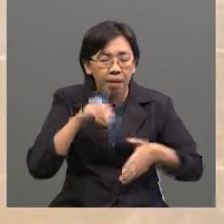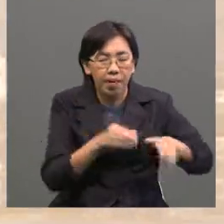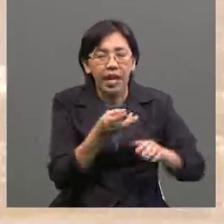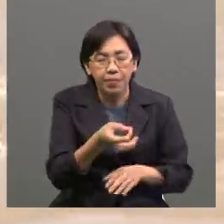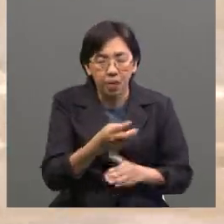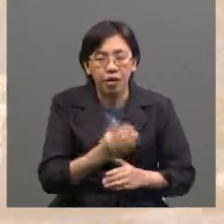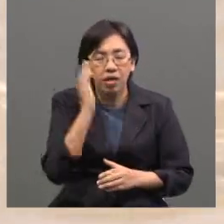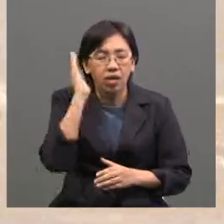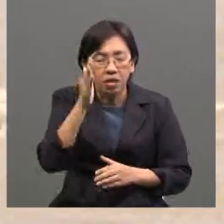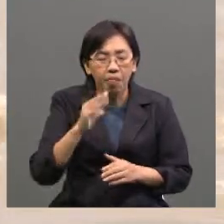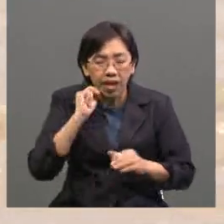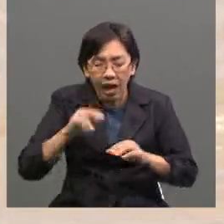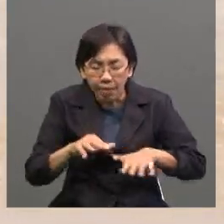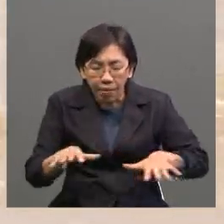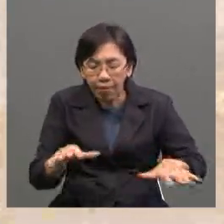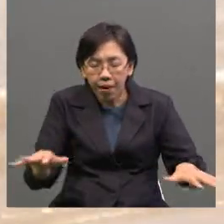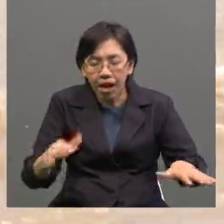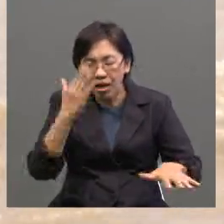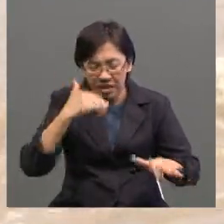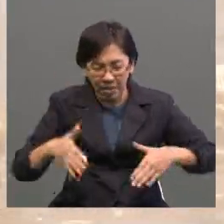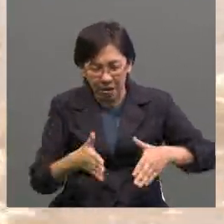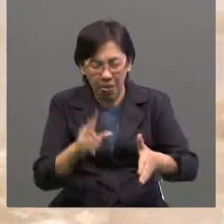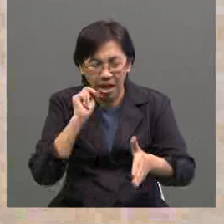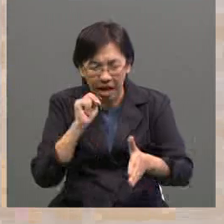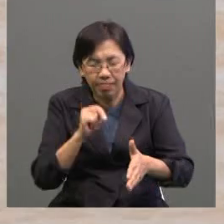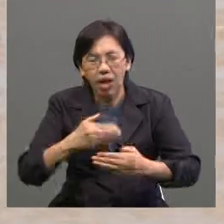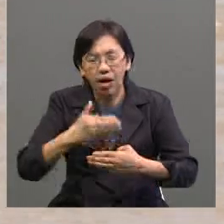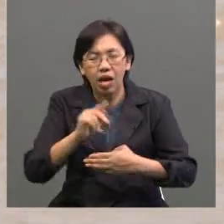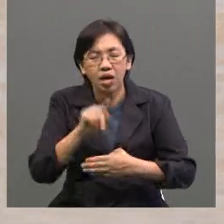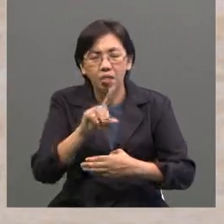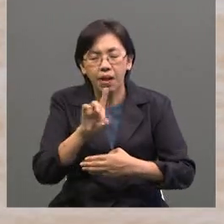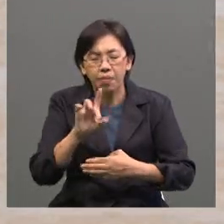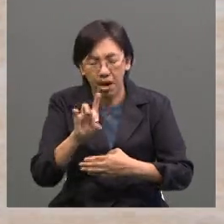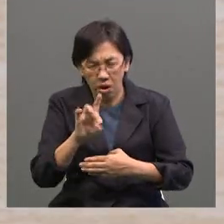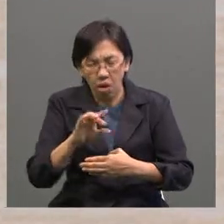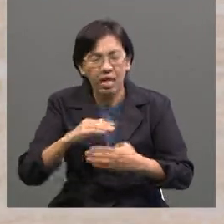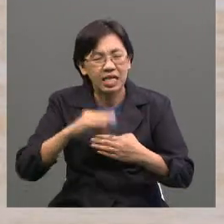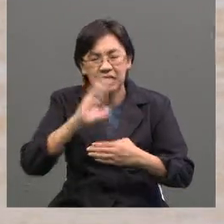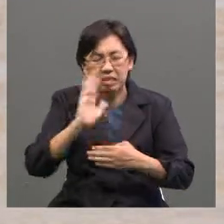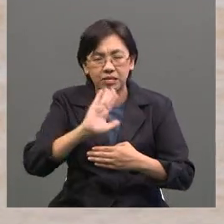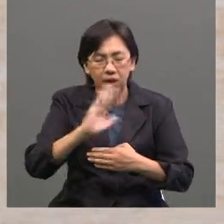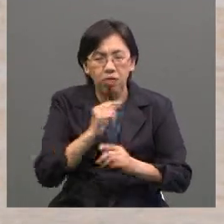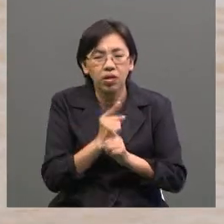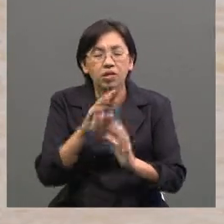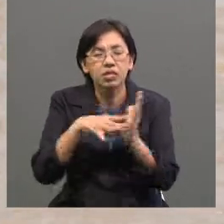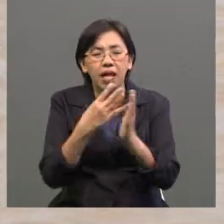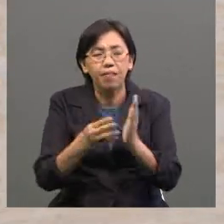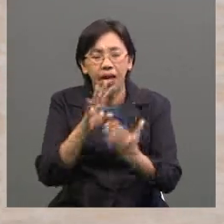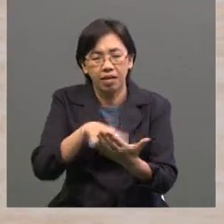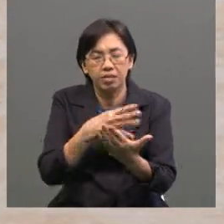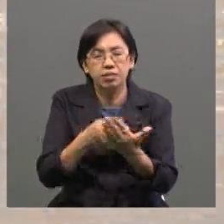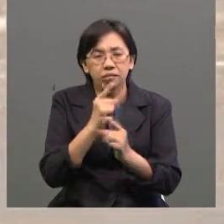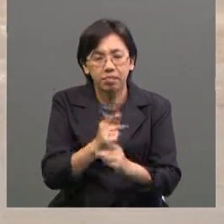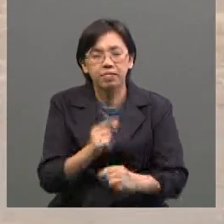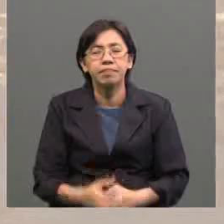ควบคุมการระบายน้ำท้ายเขื่อนเจ้าพระยาไม่ให้เกิน 1,800ลูกบาทเมตต่อวินาทีตามแผนการที่มีการวาง